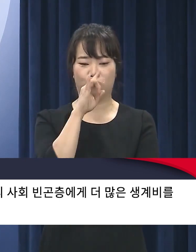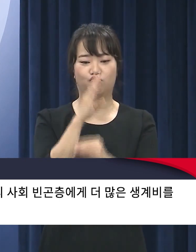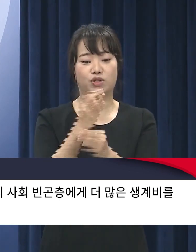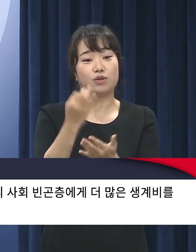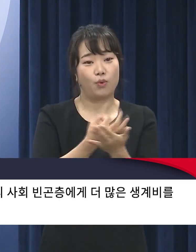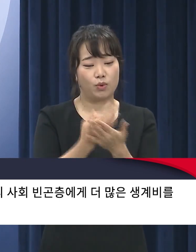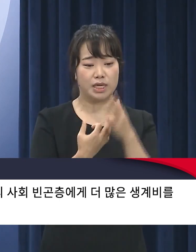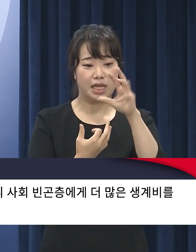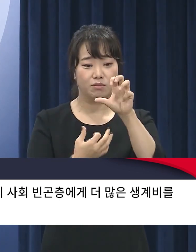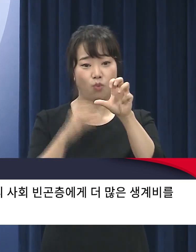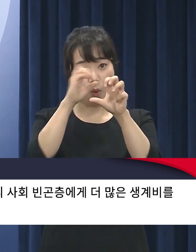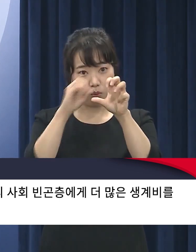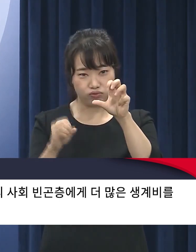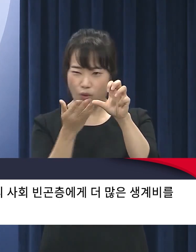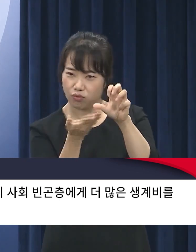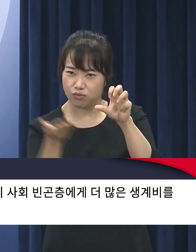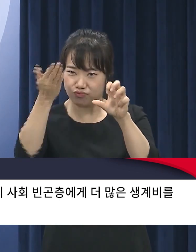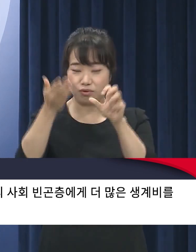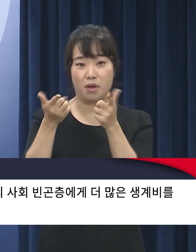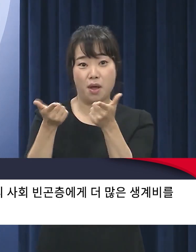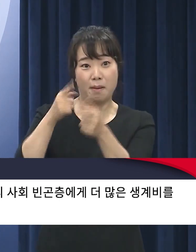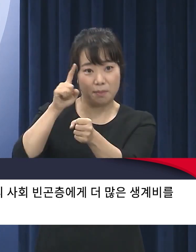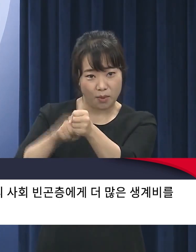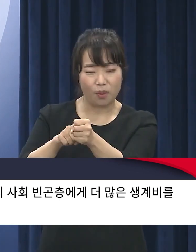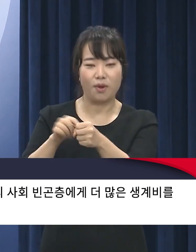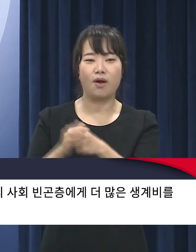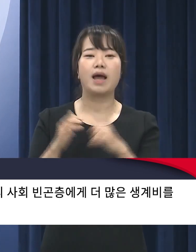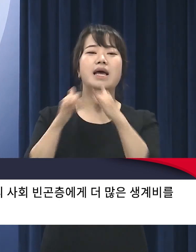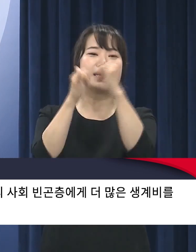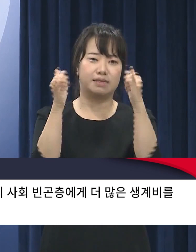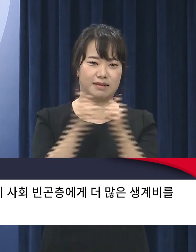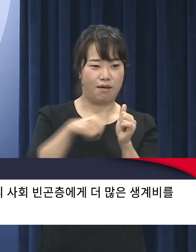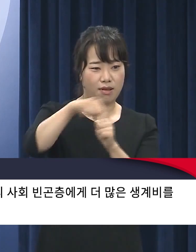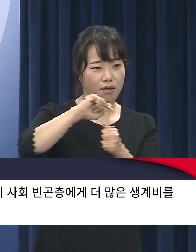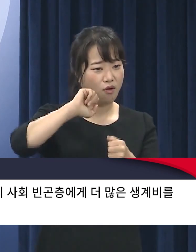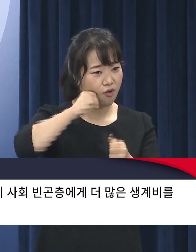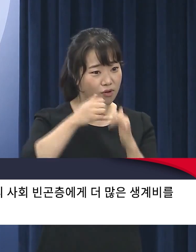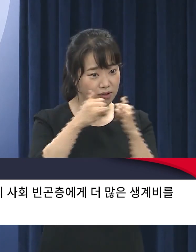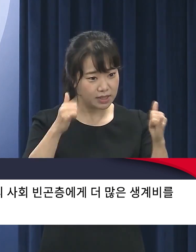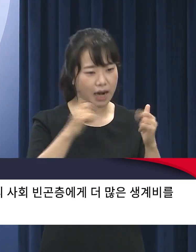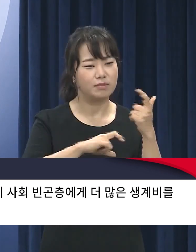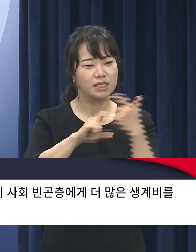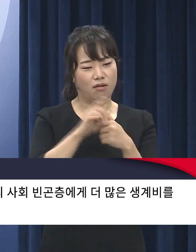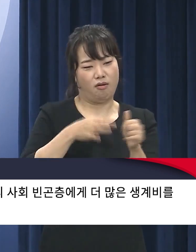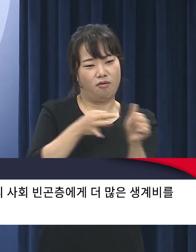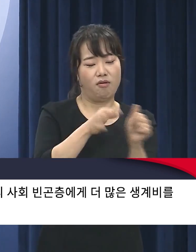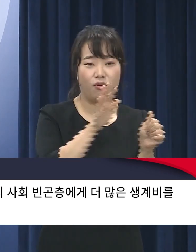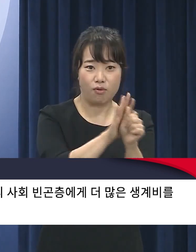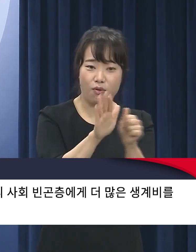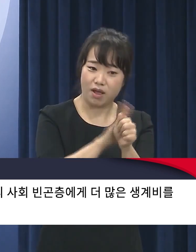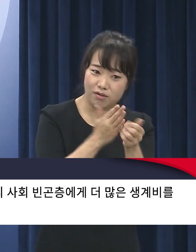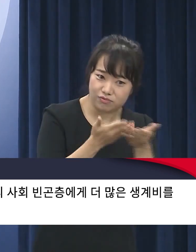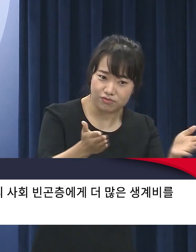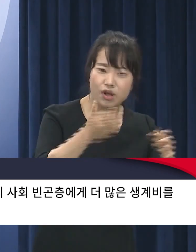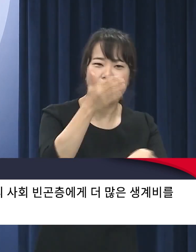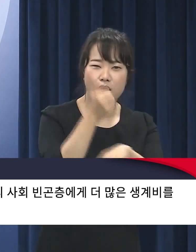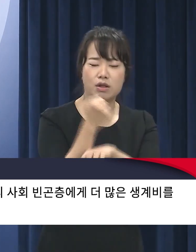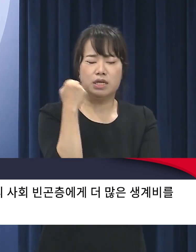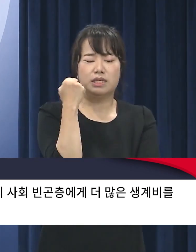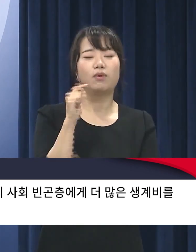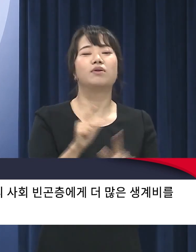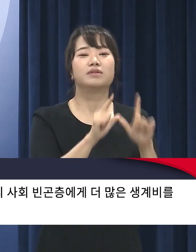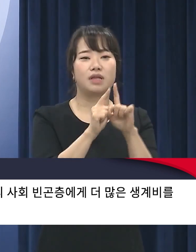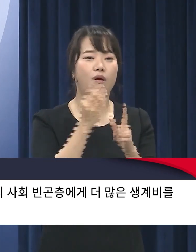중위소득의 35%까지 상향함으로써 우리 사회 빈곤층에게 더 많은 생계비를 지원하여 최저